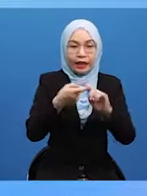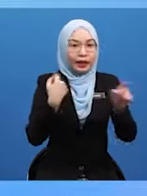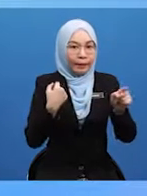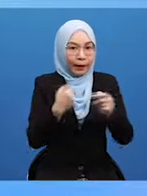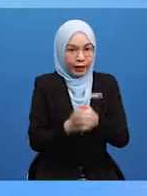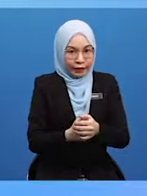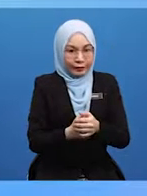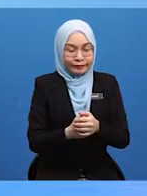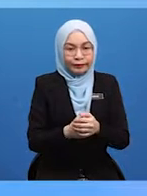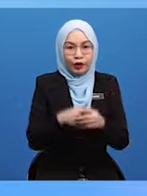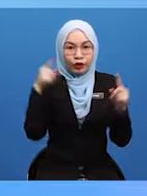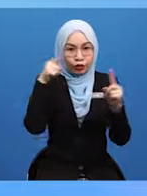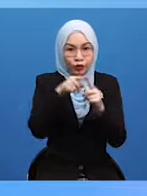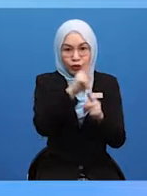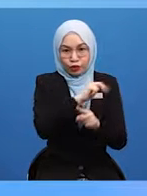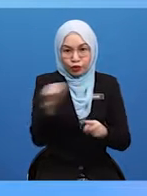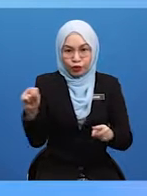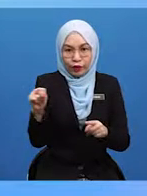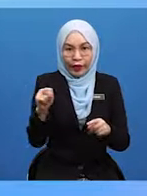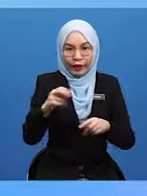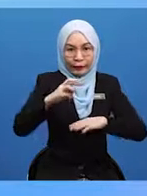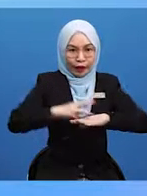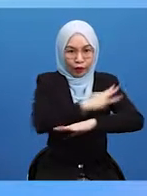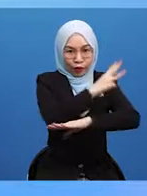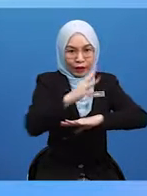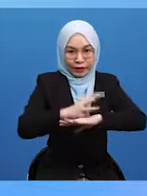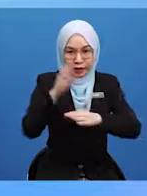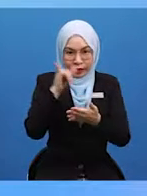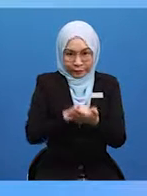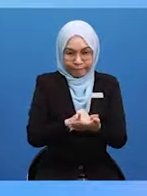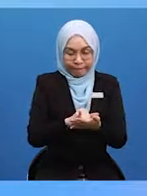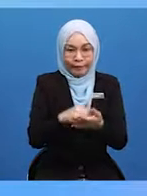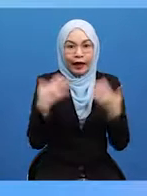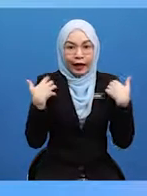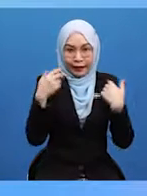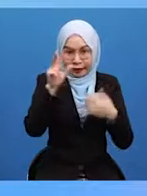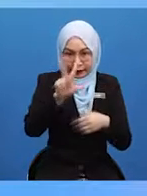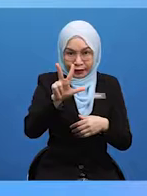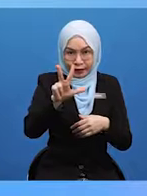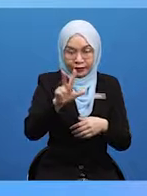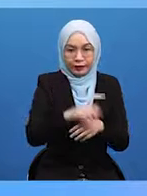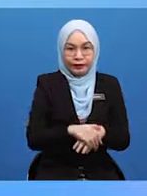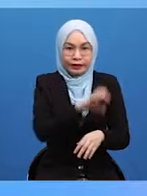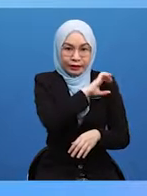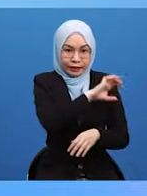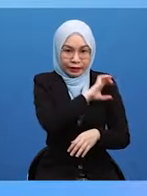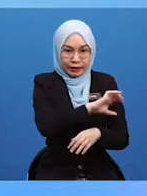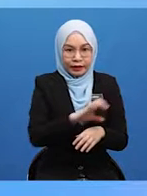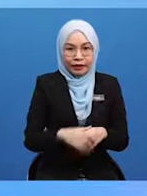sesuatu kawasan pertempatan yang merangkumi tiga aspek utama,